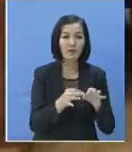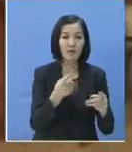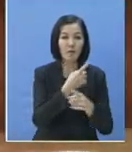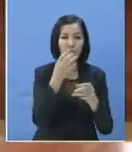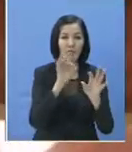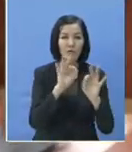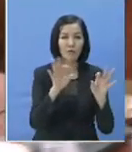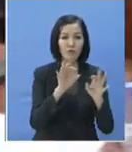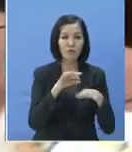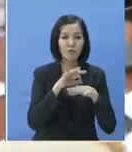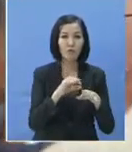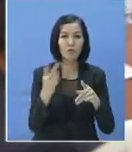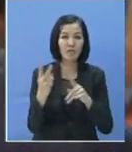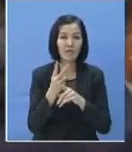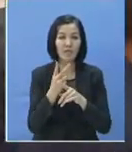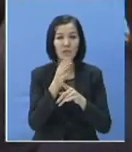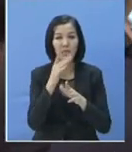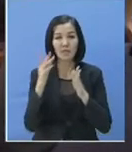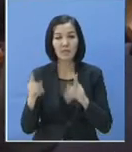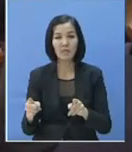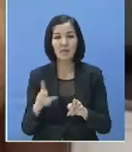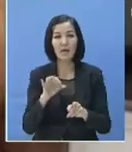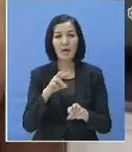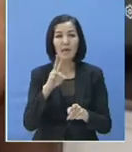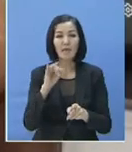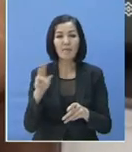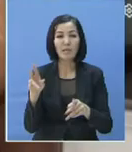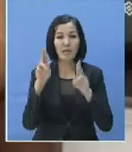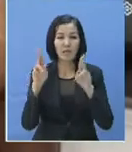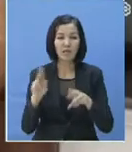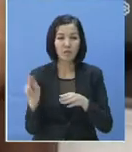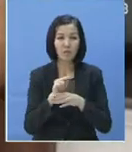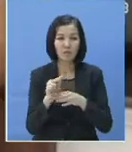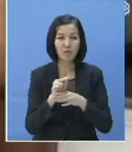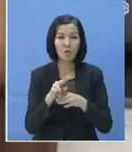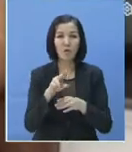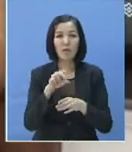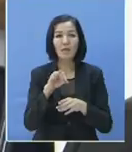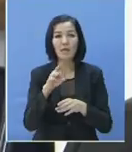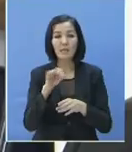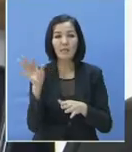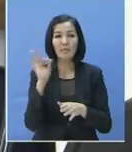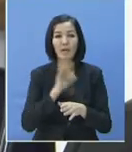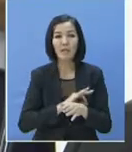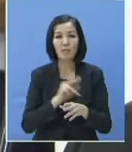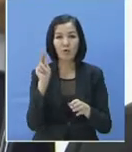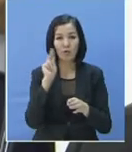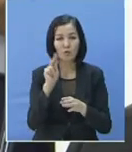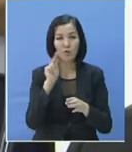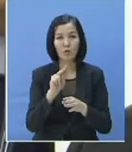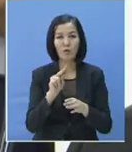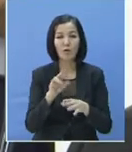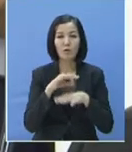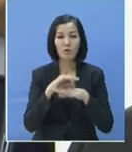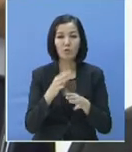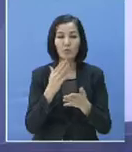ақпараттық түсіндіру жүргізілсе, екінші кезеңде емле ережесін түзеу, халықты алдағы уақытта латын әліпбиін пайдалануға үйрету жұмыстары